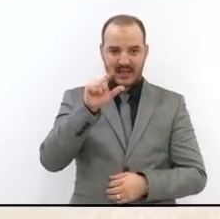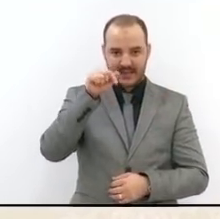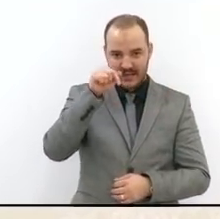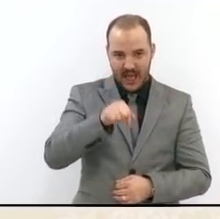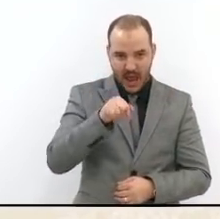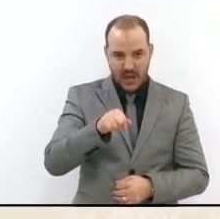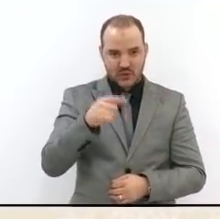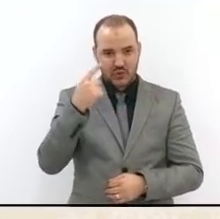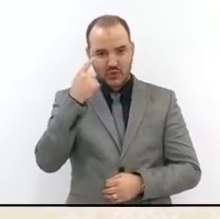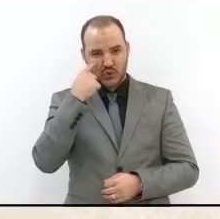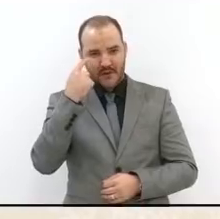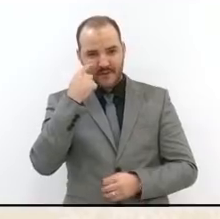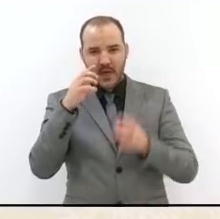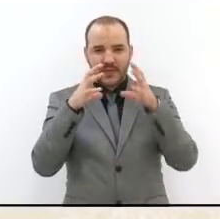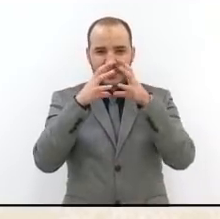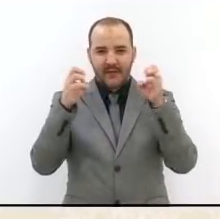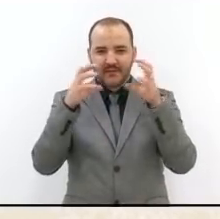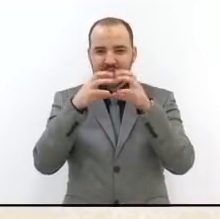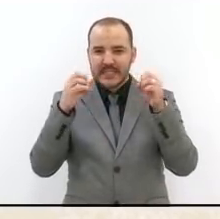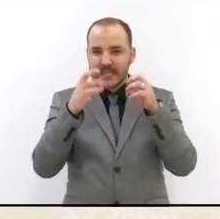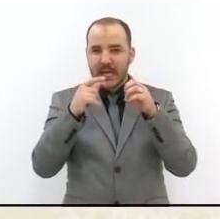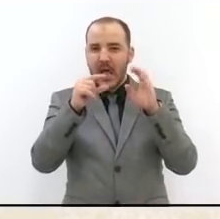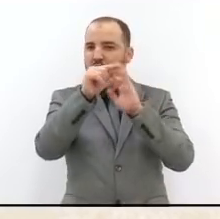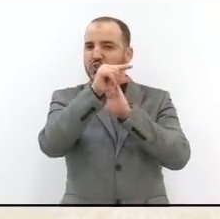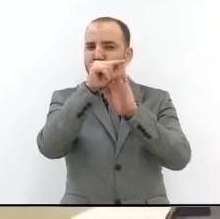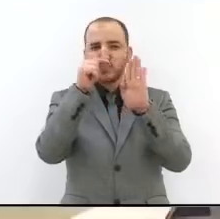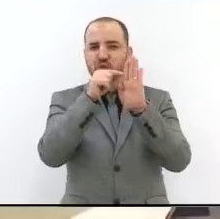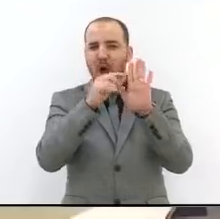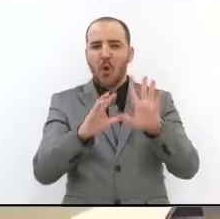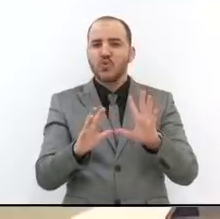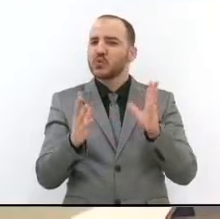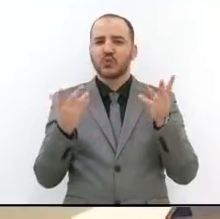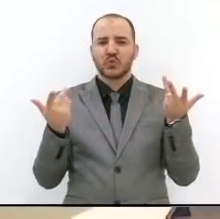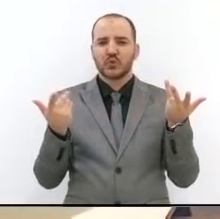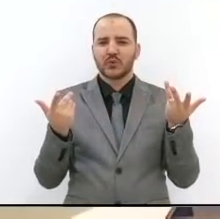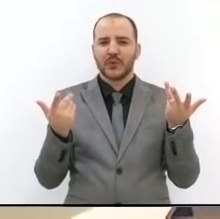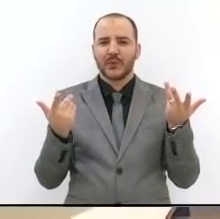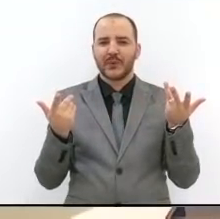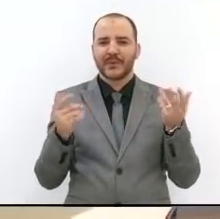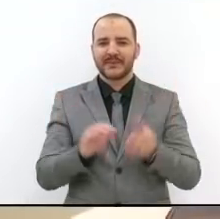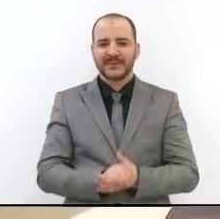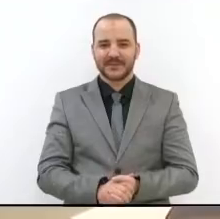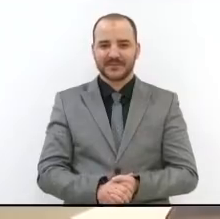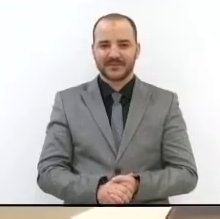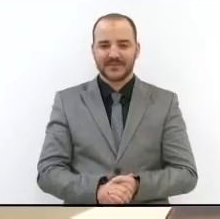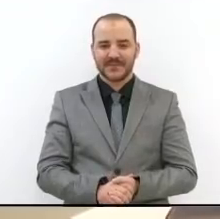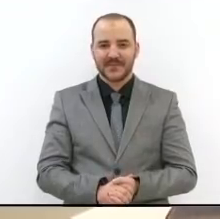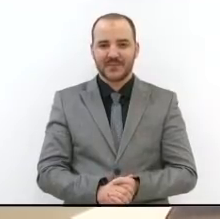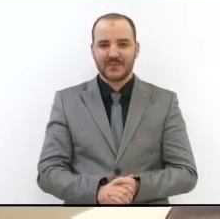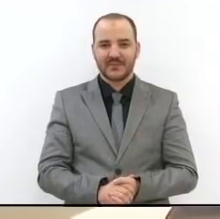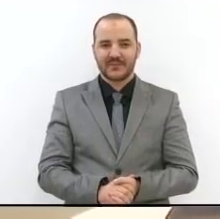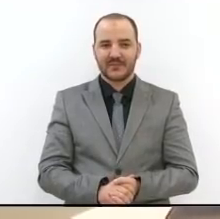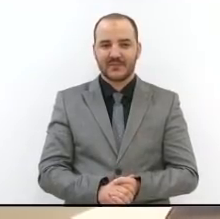نحاول استنتاج المعنى العام من خلال مناقشة المفردات في السورة.